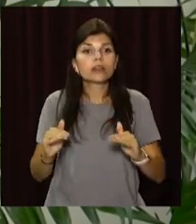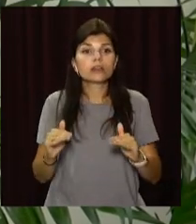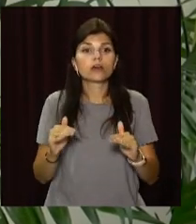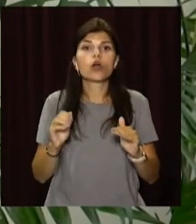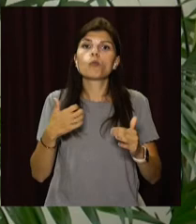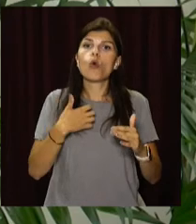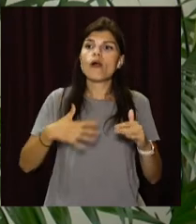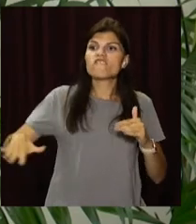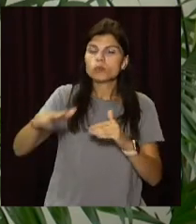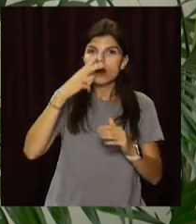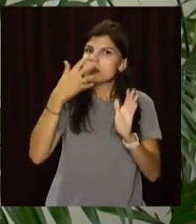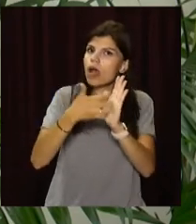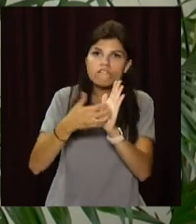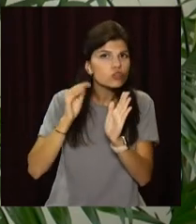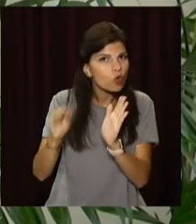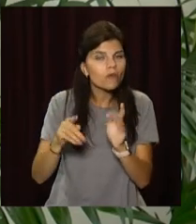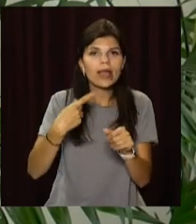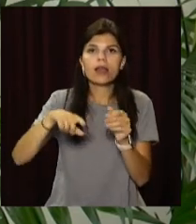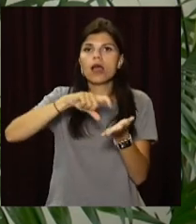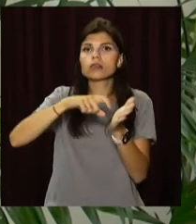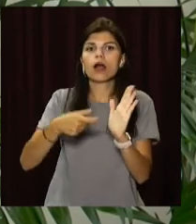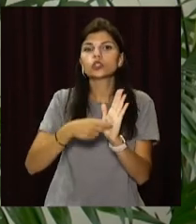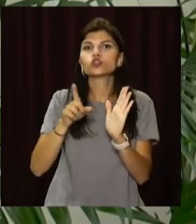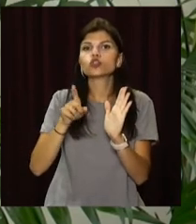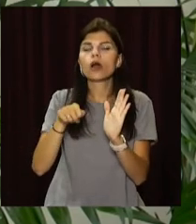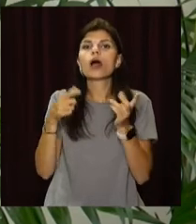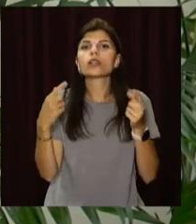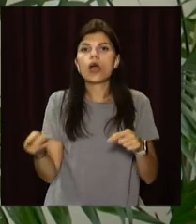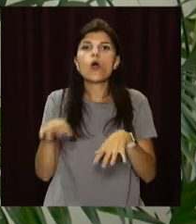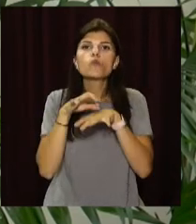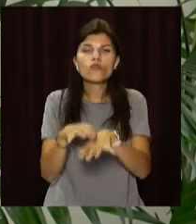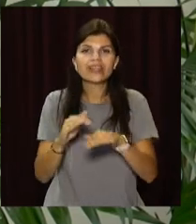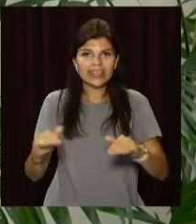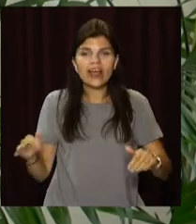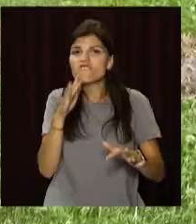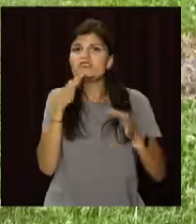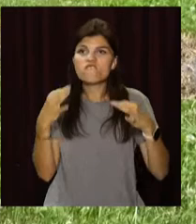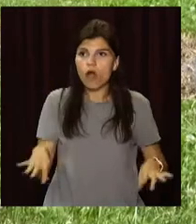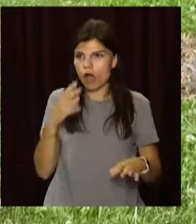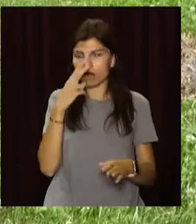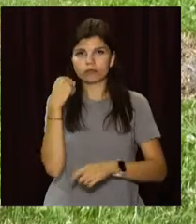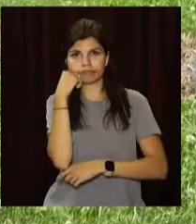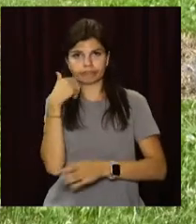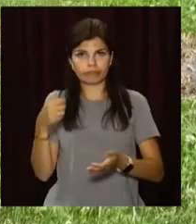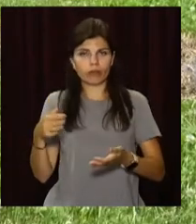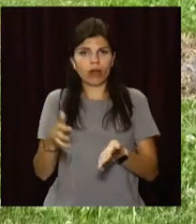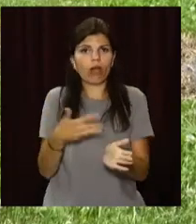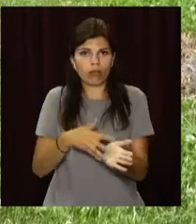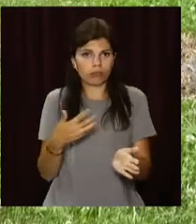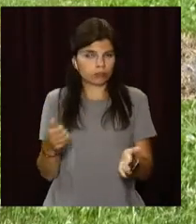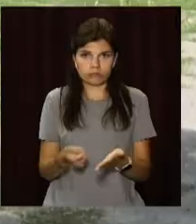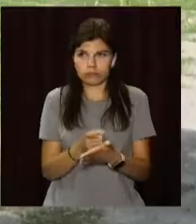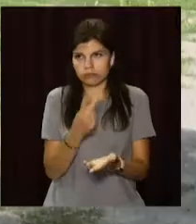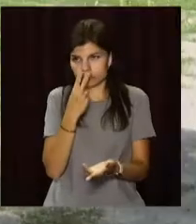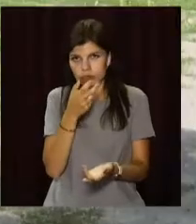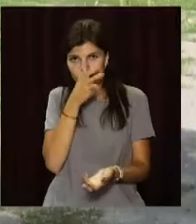зони відпочинку, якісь там класи, якісь їхні зони, де вони проводять там вільний час. Футбольне поле та спортмайданчик